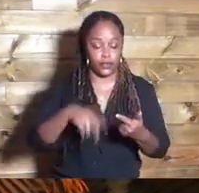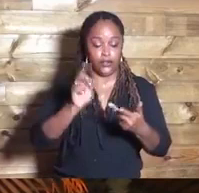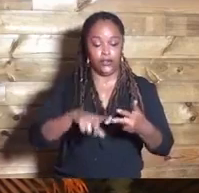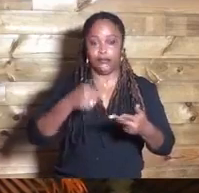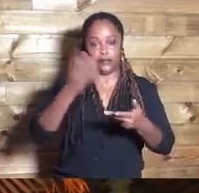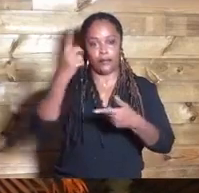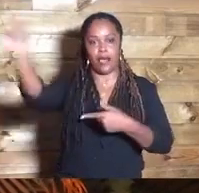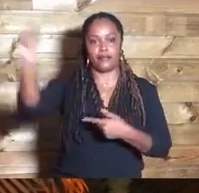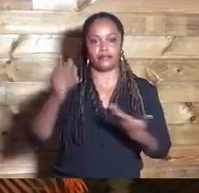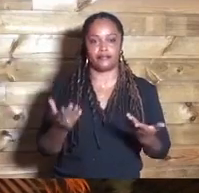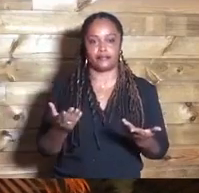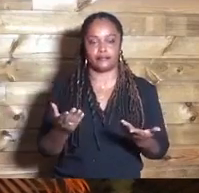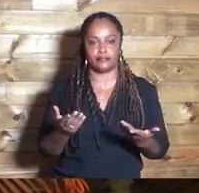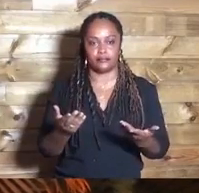Occident.